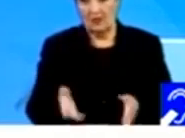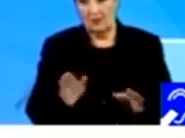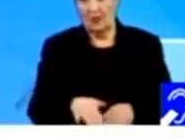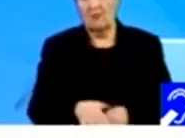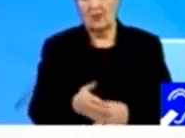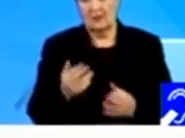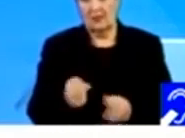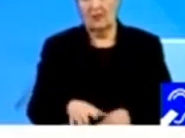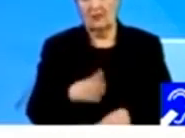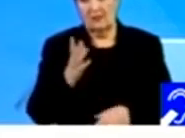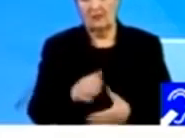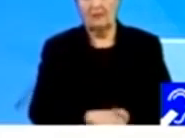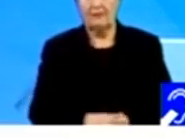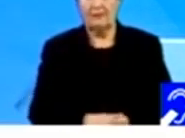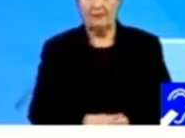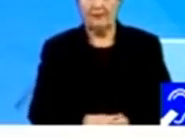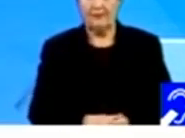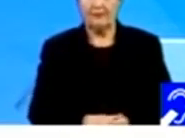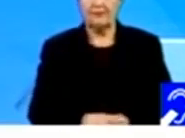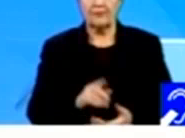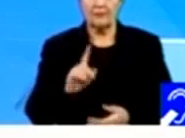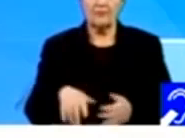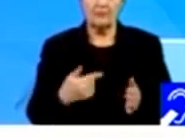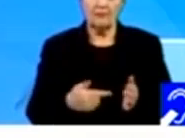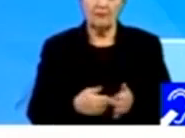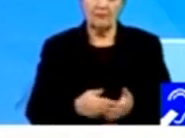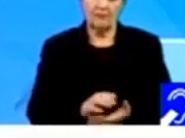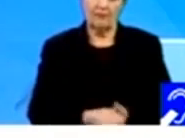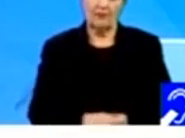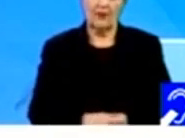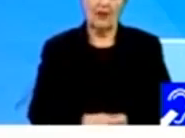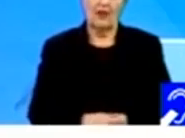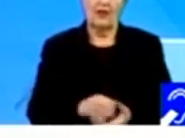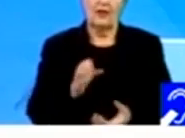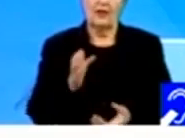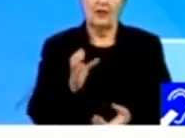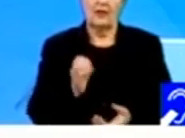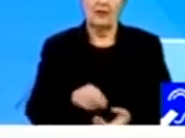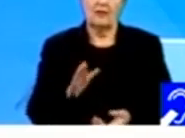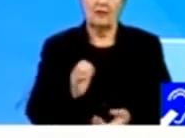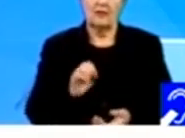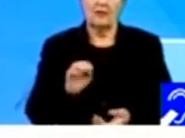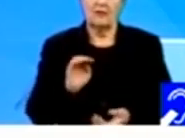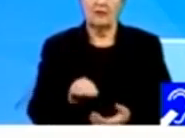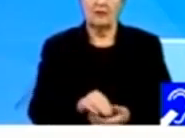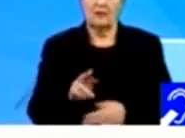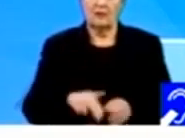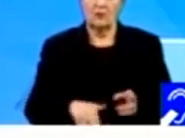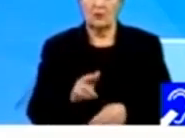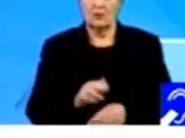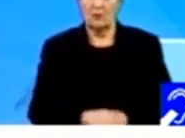Și sunt. Inclusiv în Consiliul Municipal, care au acces noi. Evident, ține nemijlocit de situația cu